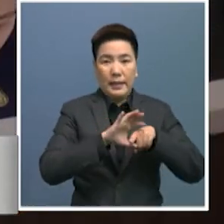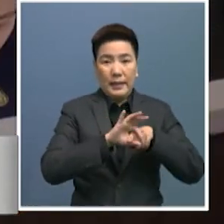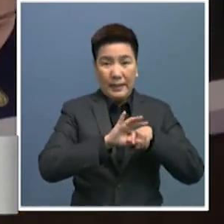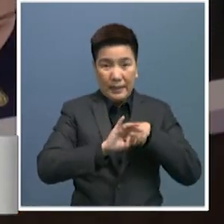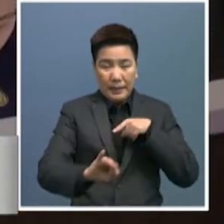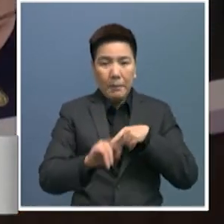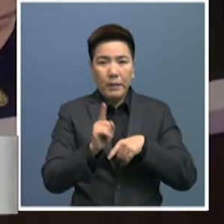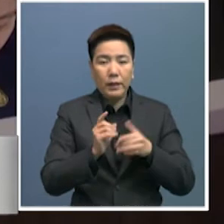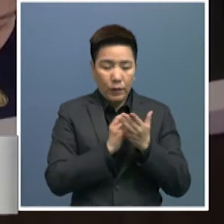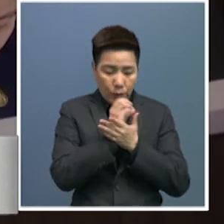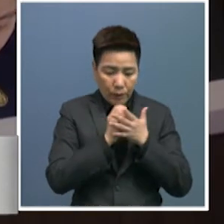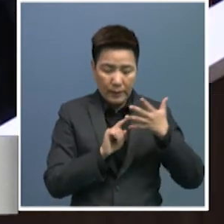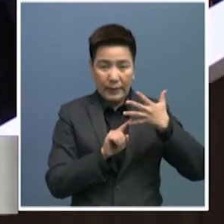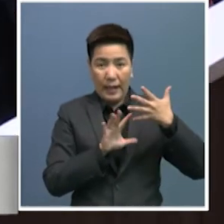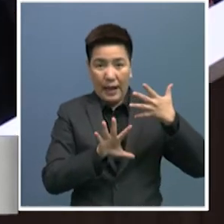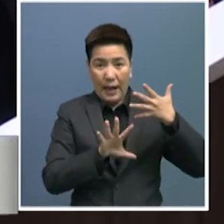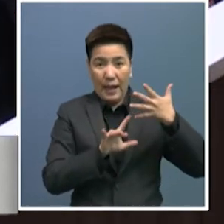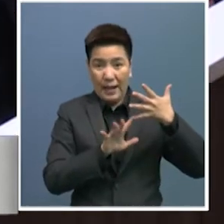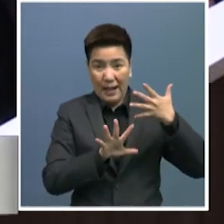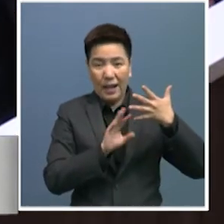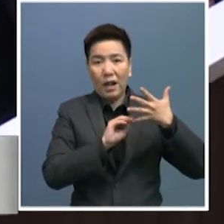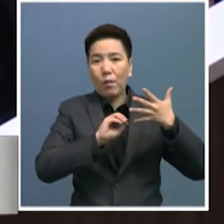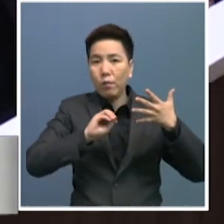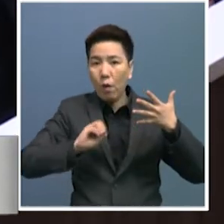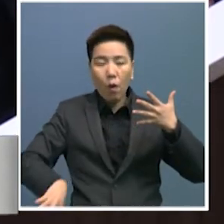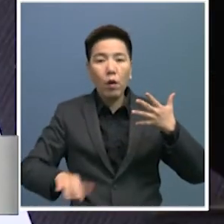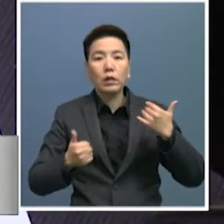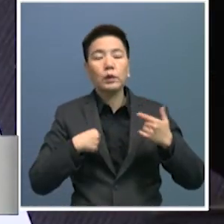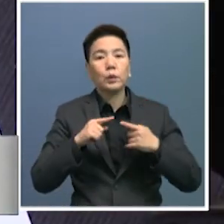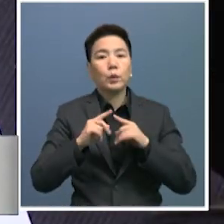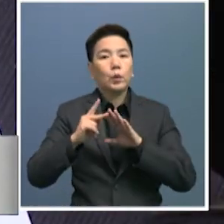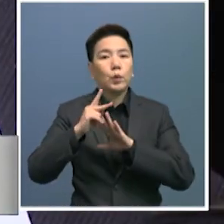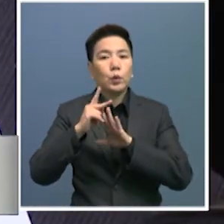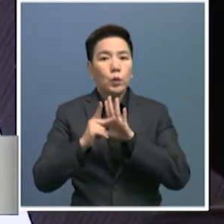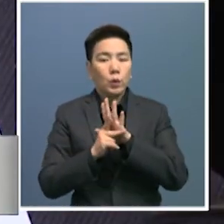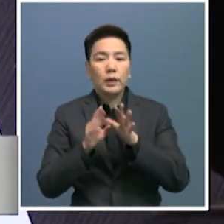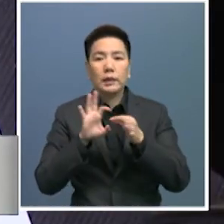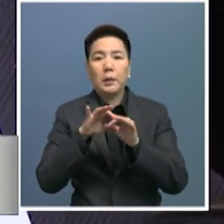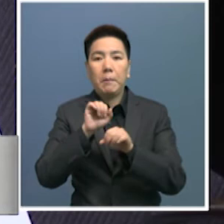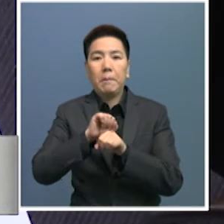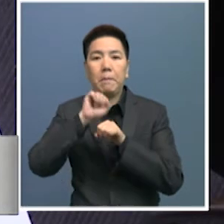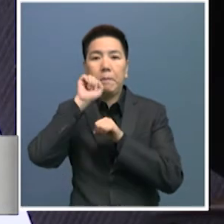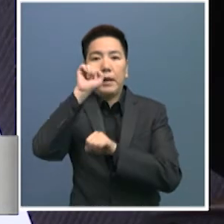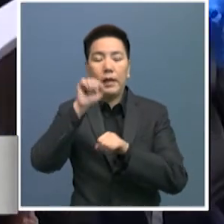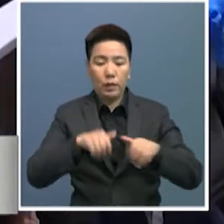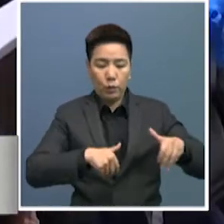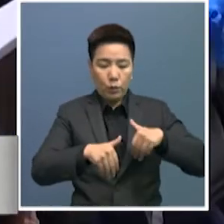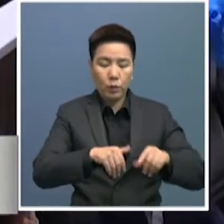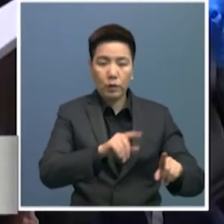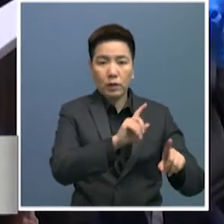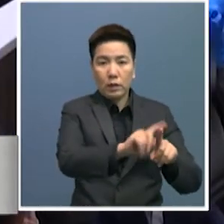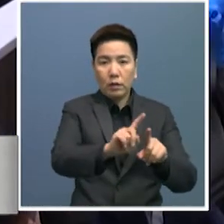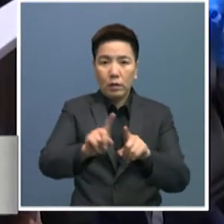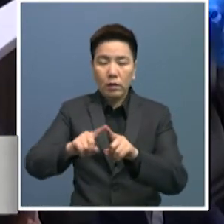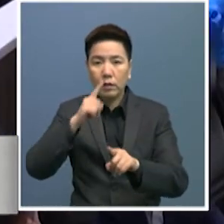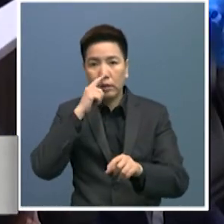จากการเป็นยาเสพติดให้โทษประเภท 5ค่ะนอกจากนี้ก็มีการยกเลิกบทบัญญัติที่เกี่ยวกับการประกาศให้ท้องที่ใดเป็น